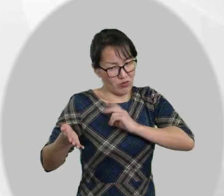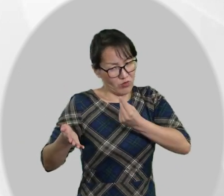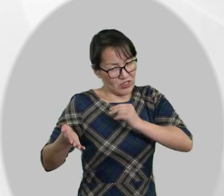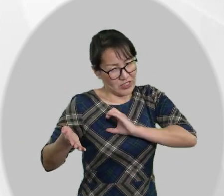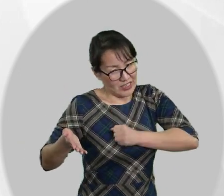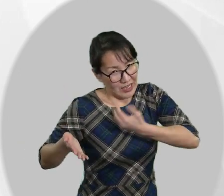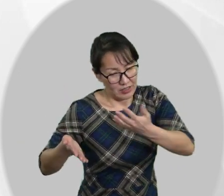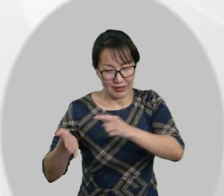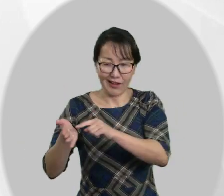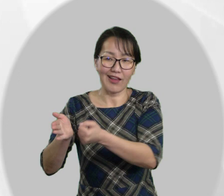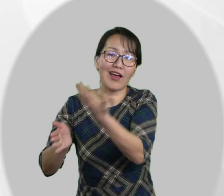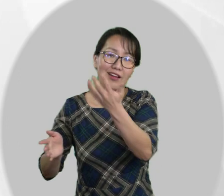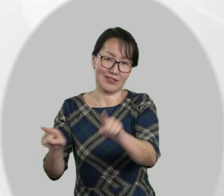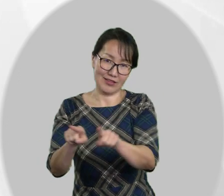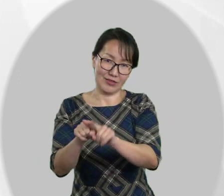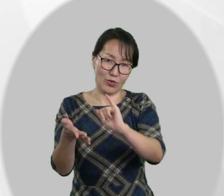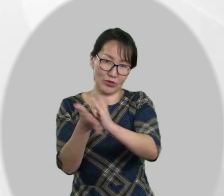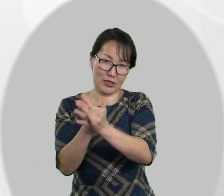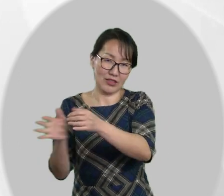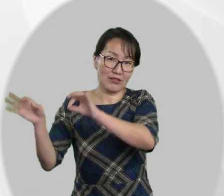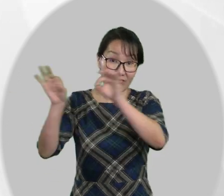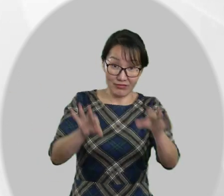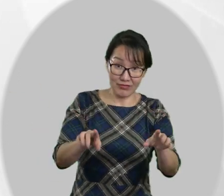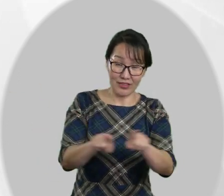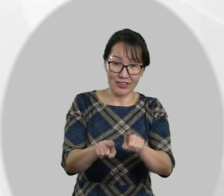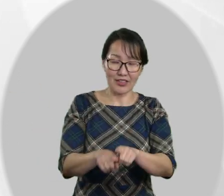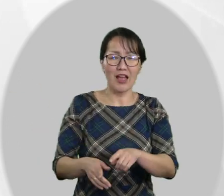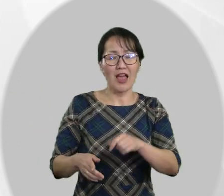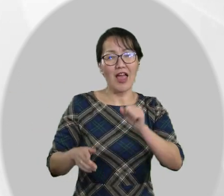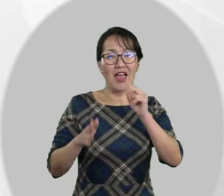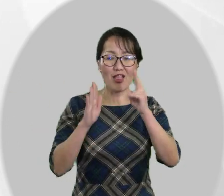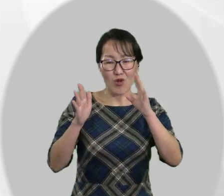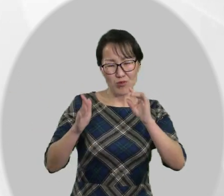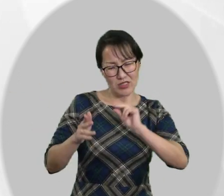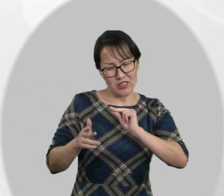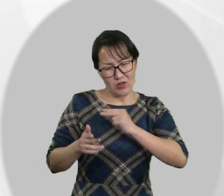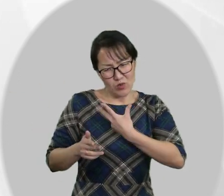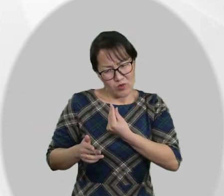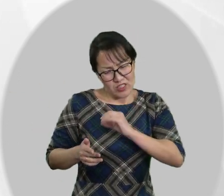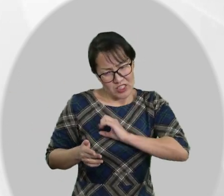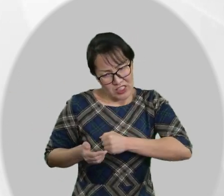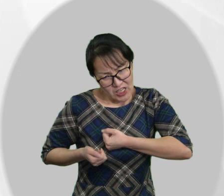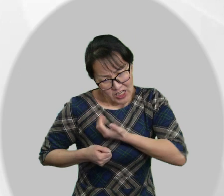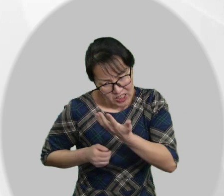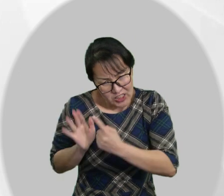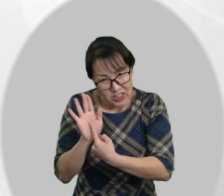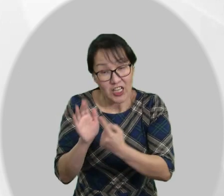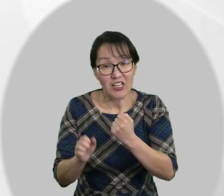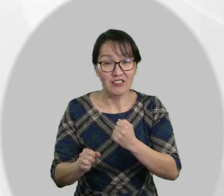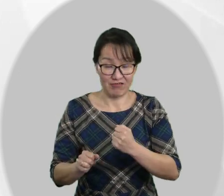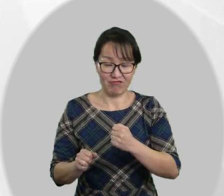сэтгэлээсээ юмд хандах гэсэн утгатай юм байна. Гараа гаргах гэдэг үг маань хэл зүг маань альва юмд чин сэтгэлээсээ хандах